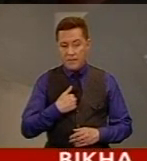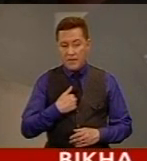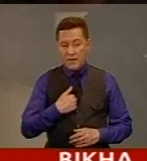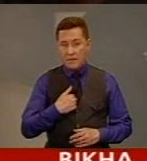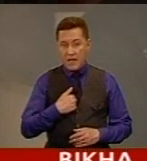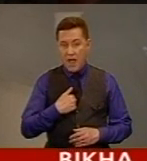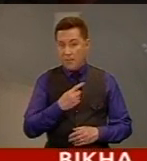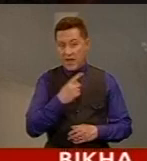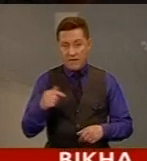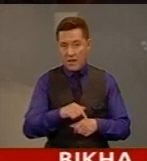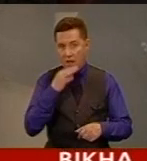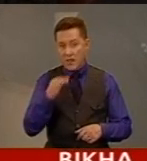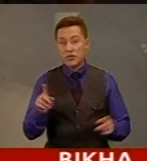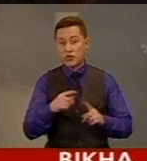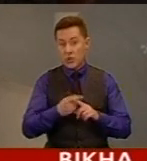цирк.